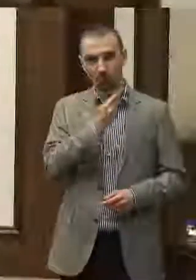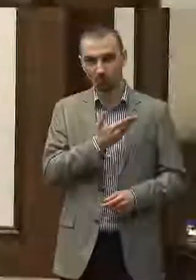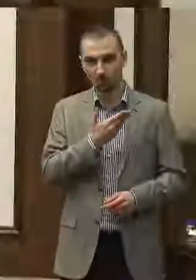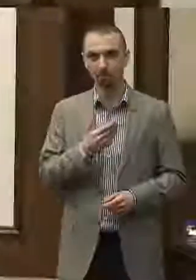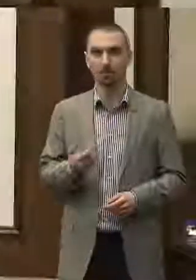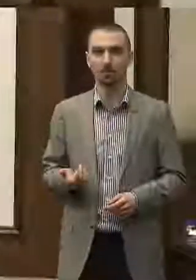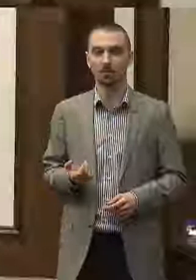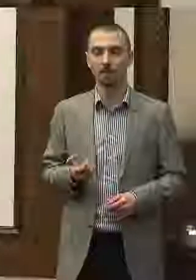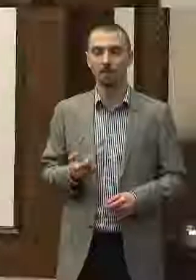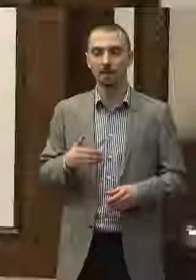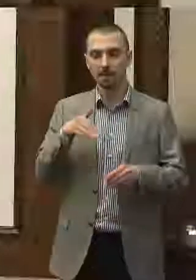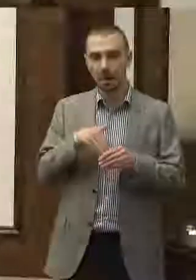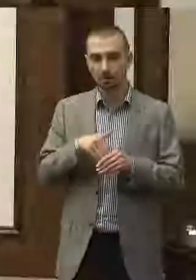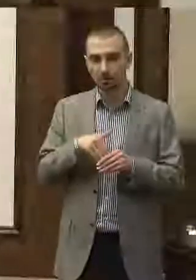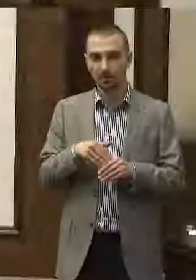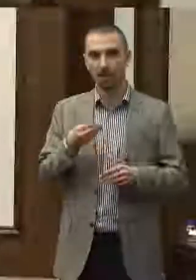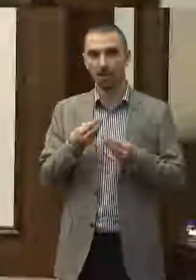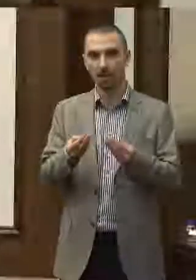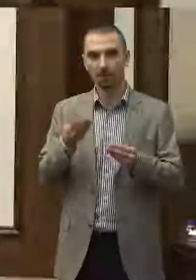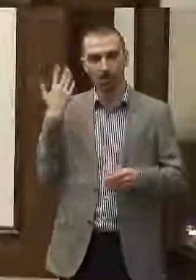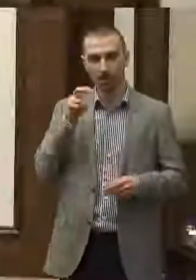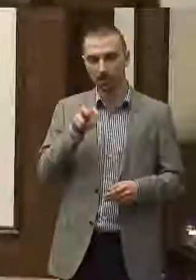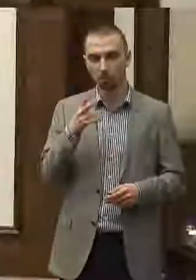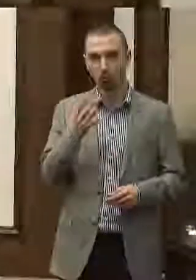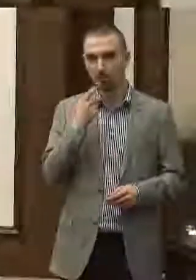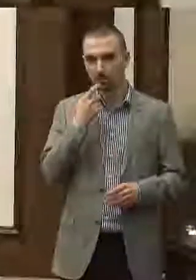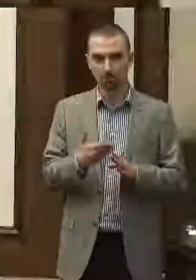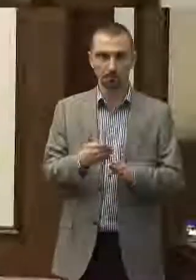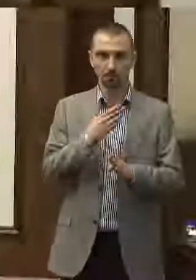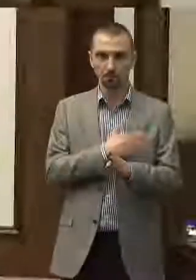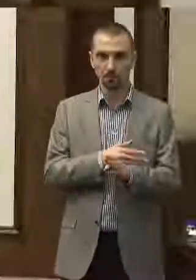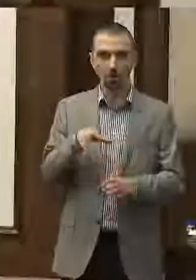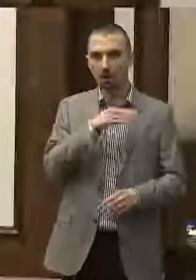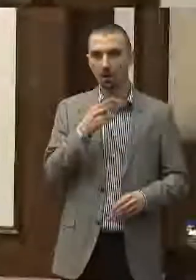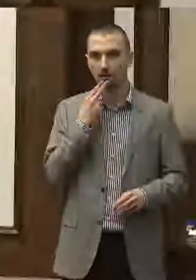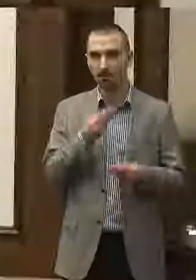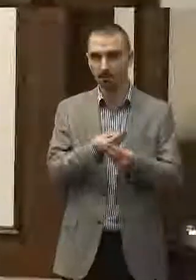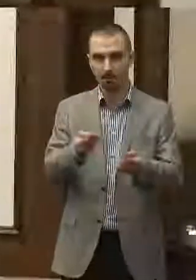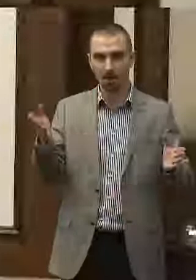ve seçme ve seçilme hakkını kazanan, bundan 84 yıl önce kazanan tüm